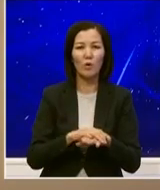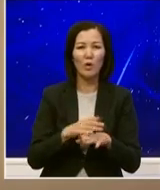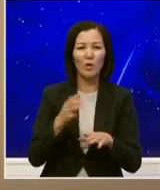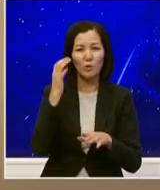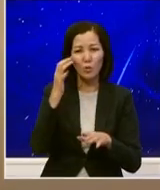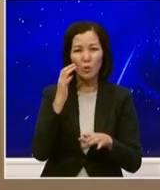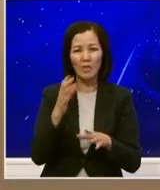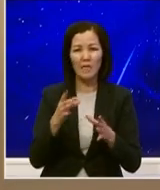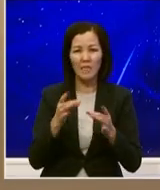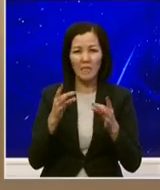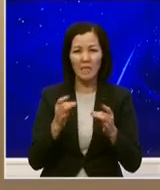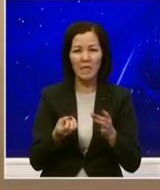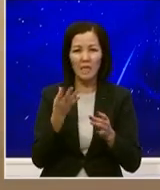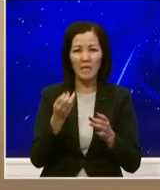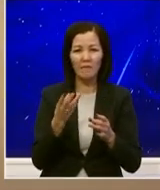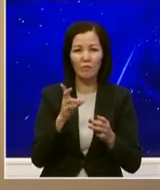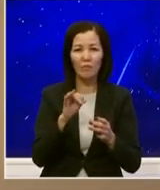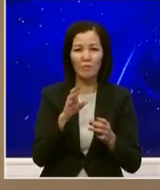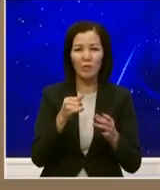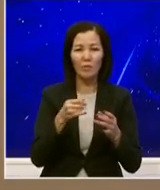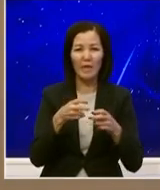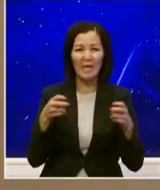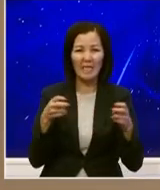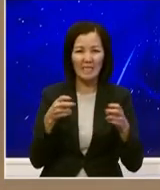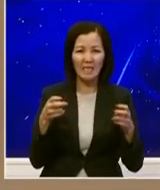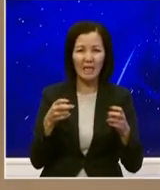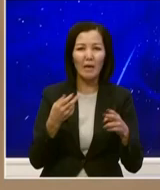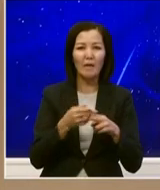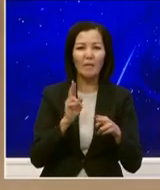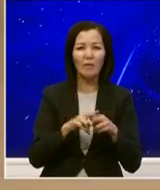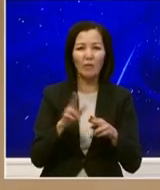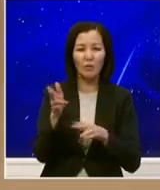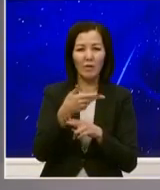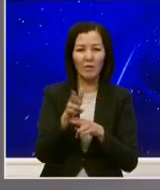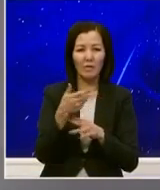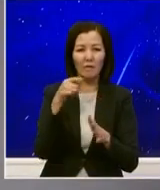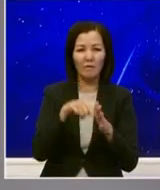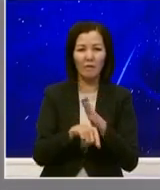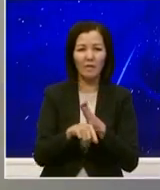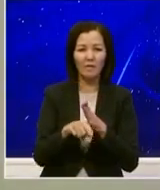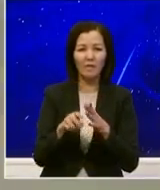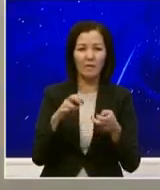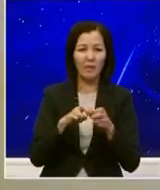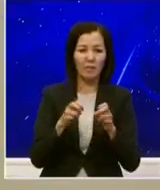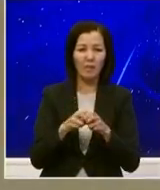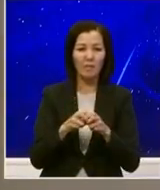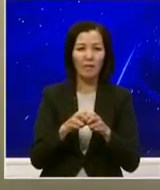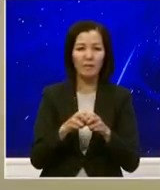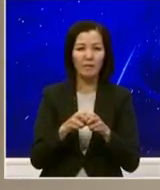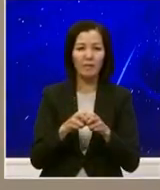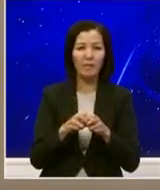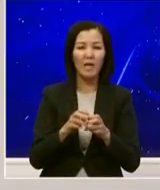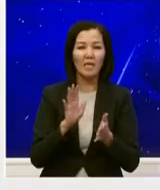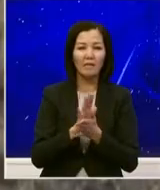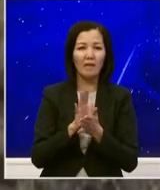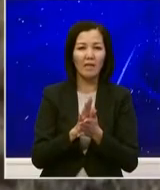из жидкой нефти, битума и резины. Видео, которое активисты разместили в соцсетях, вызвало резонанс. Оказалось, что свалка